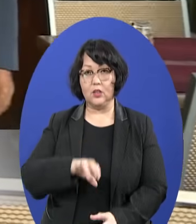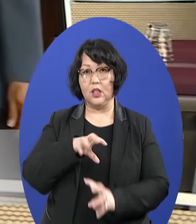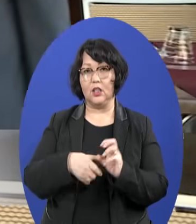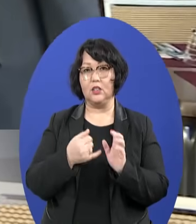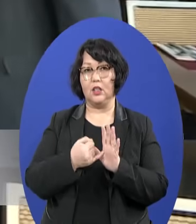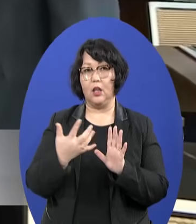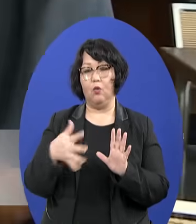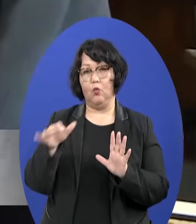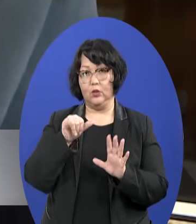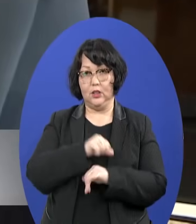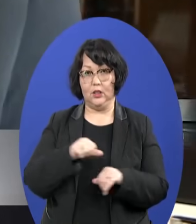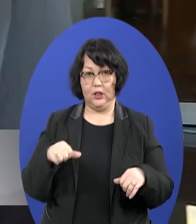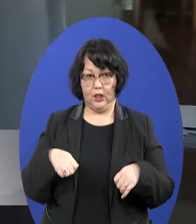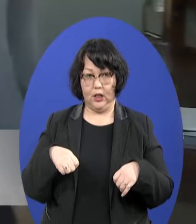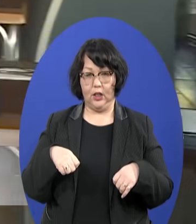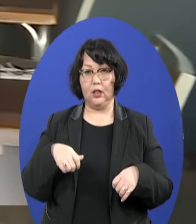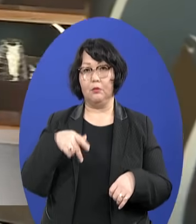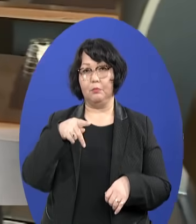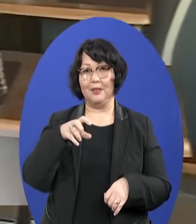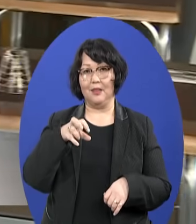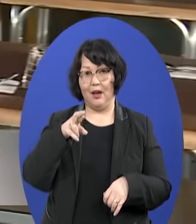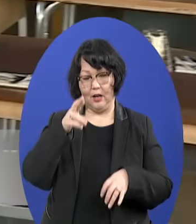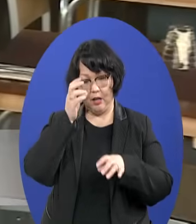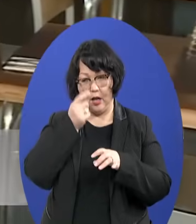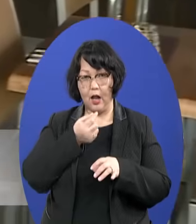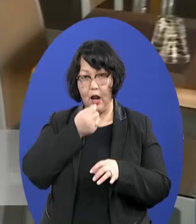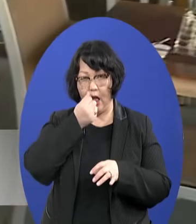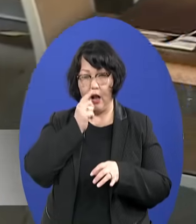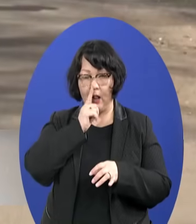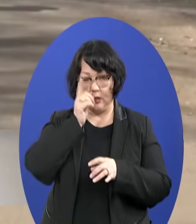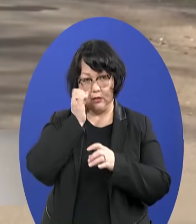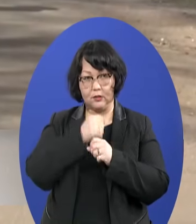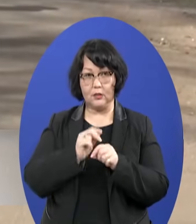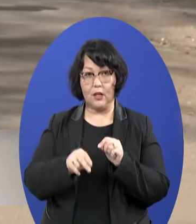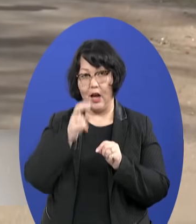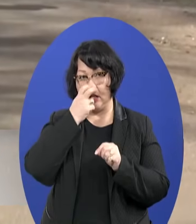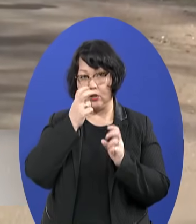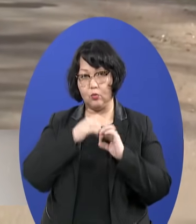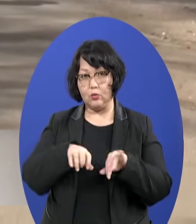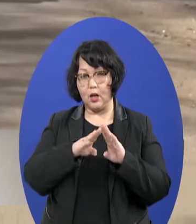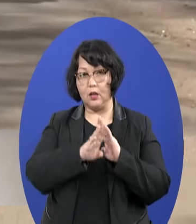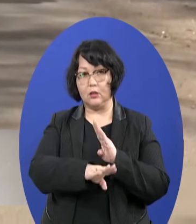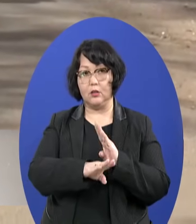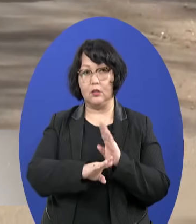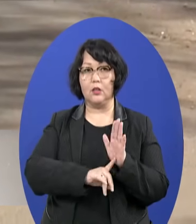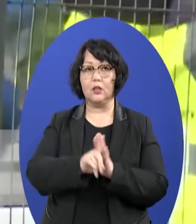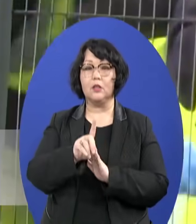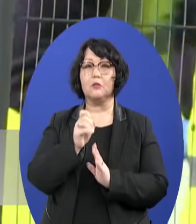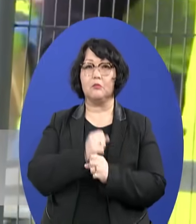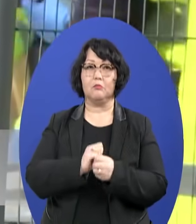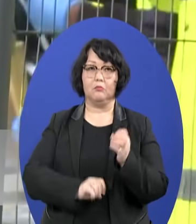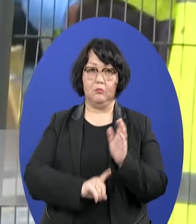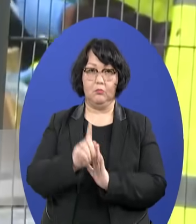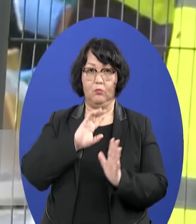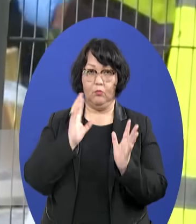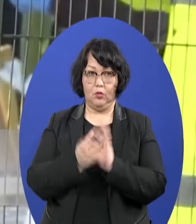иргэдийг төрөвжилсэн болон PCR шинжилгээний хариу үзүүлж ажиглан тусгаарлалтанд оруулж одоо хилээр нэвтрүүлж эхэлсэн байгаа. За